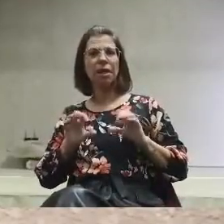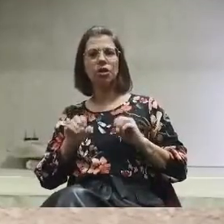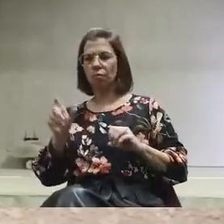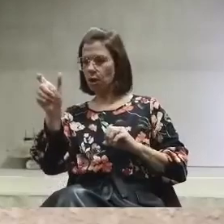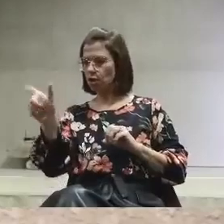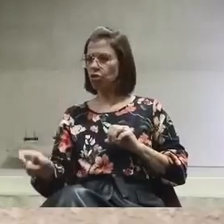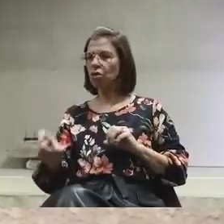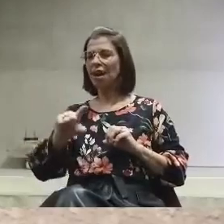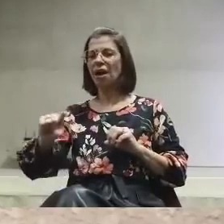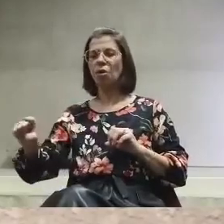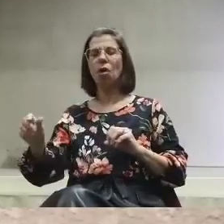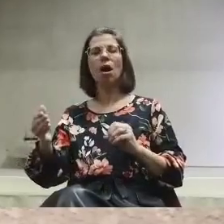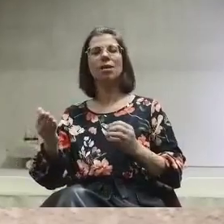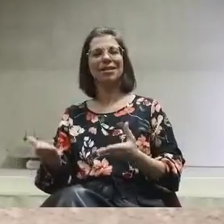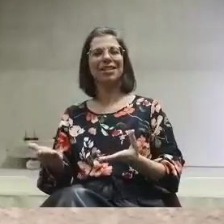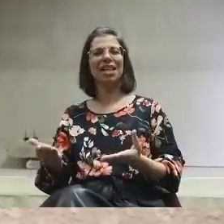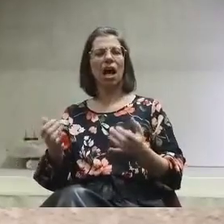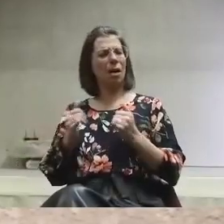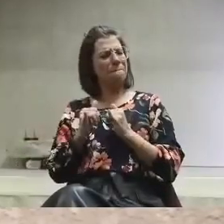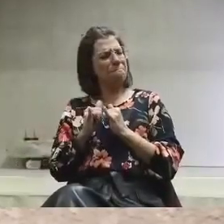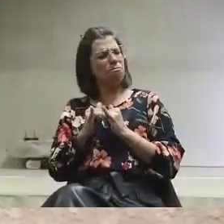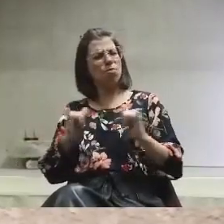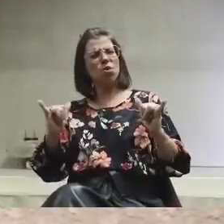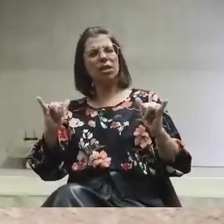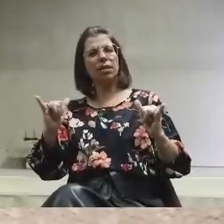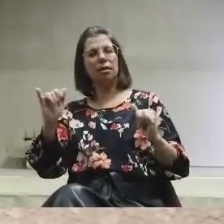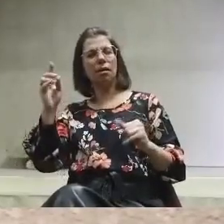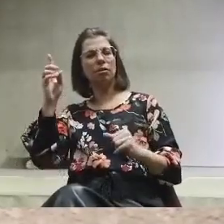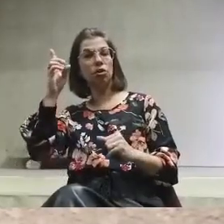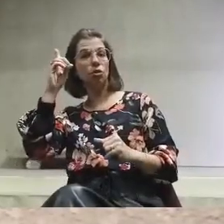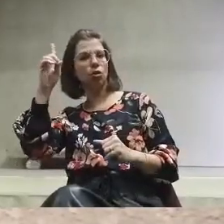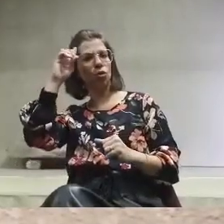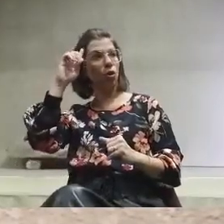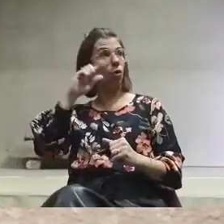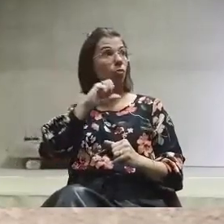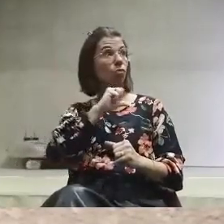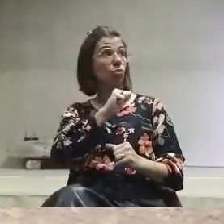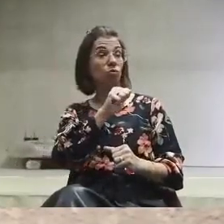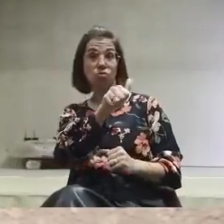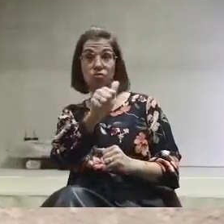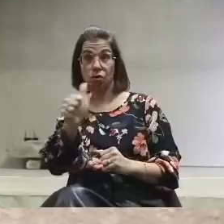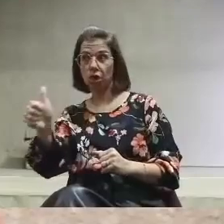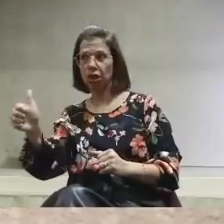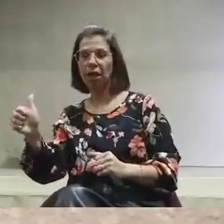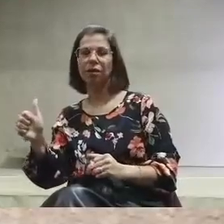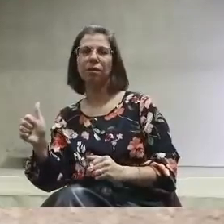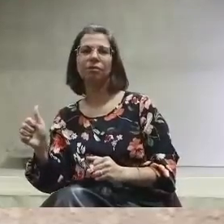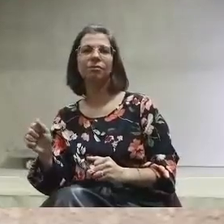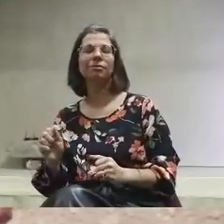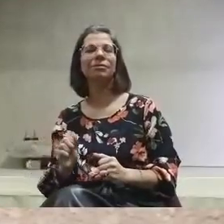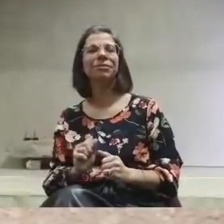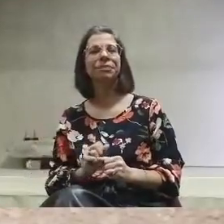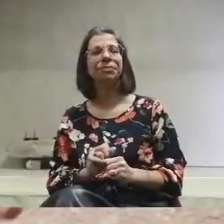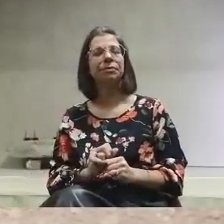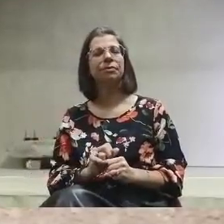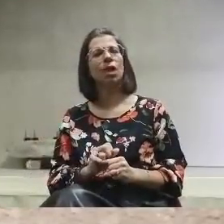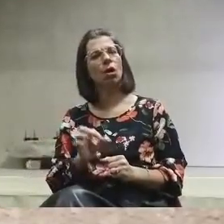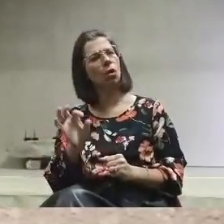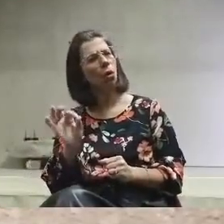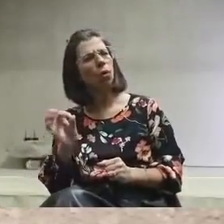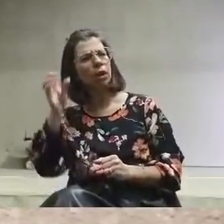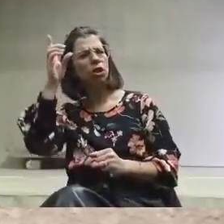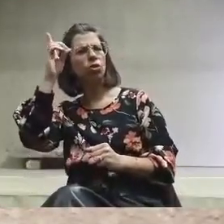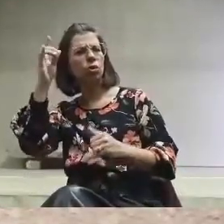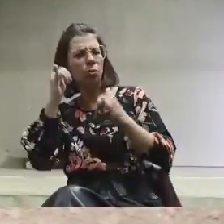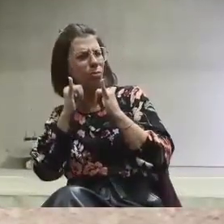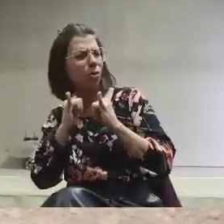qu'elle est une puissance pour nous? Nous venons de chanter la puissance de Dieu. Dieu est puissant.